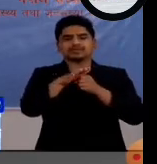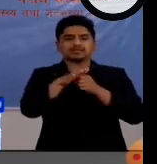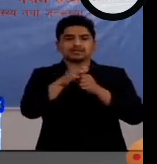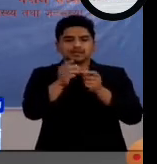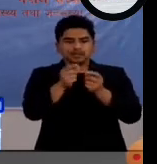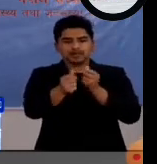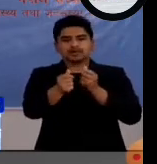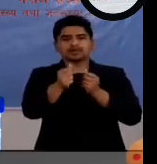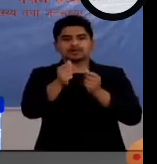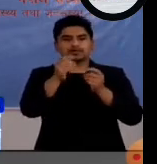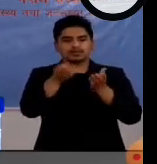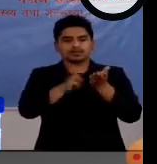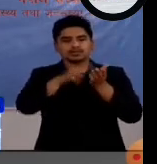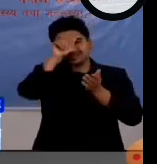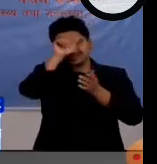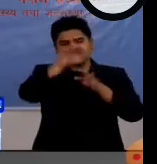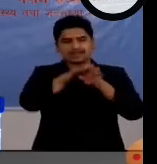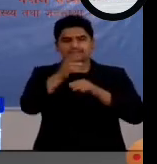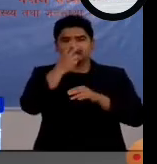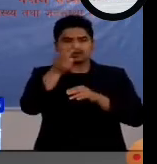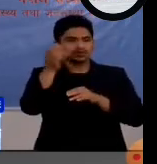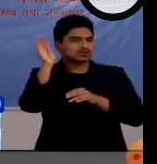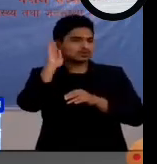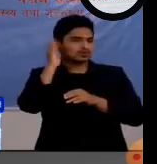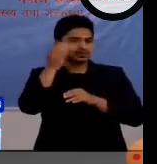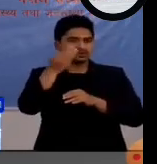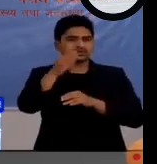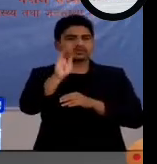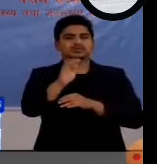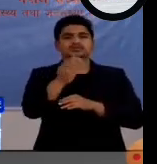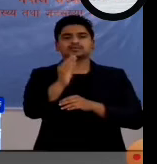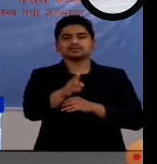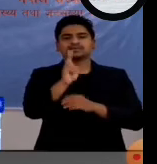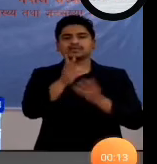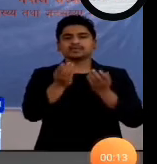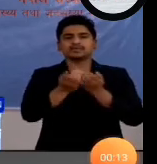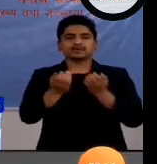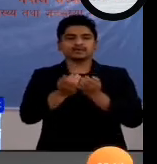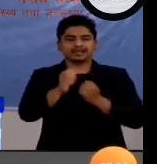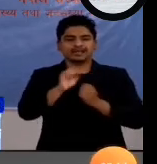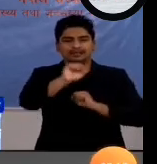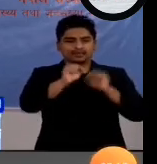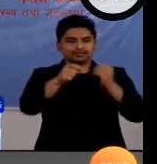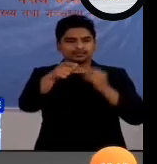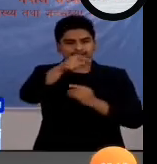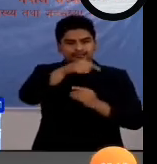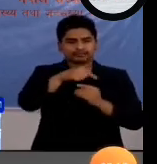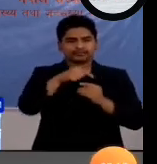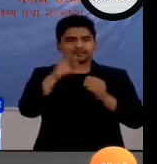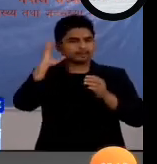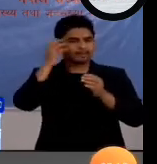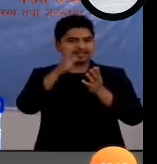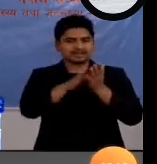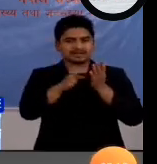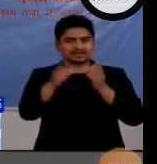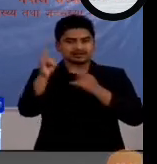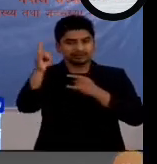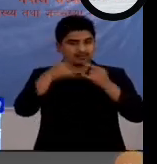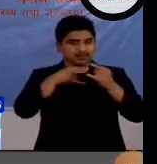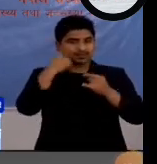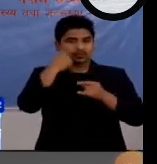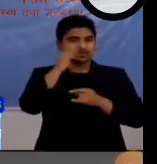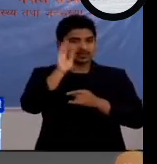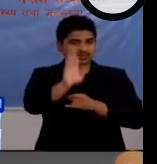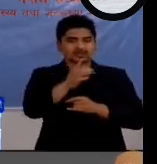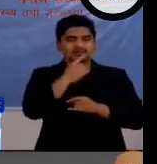ताजा अपडेट हेर्न सुन्न सक्नुहुन्छ। त्यसैगरी आफू वरिपरि यदि विदेशबाट फर्कनु